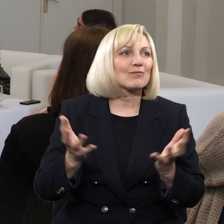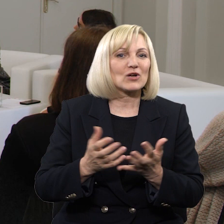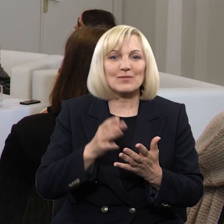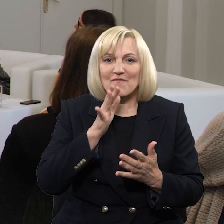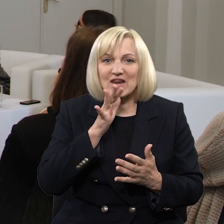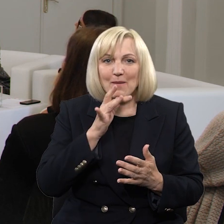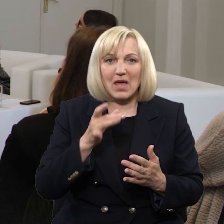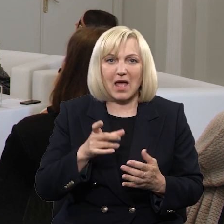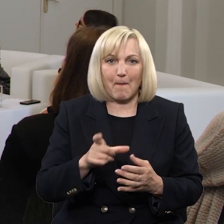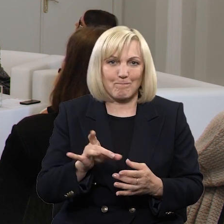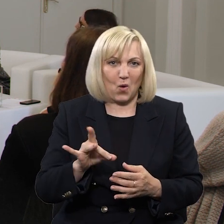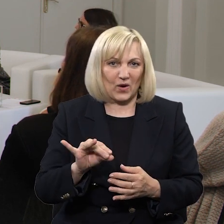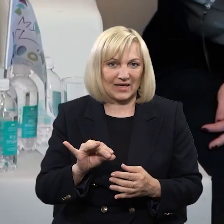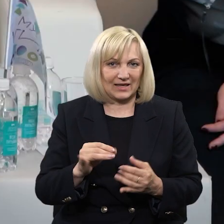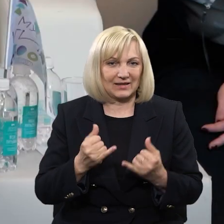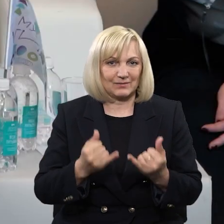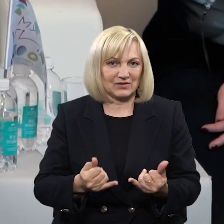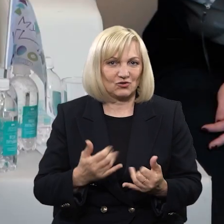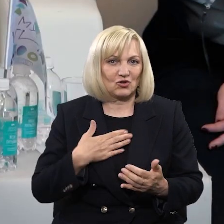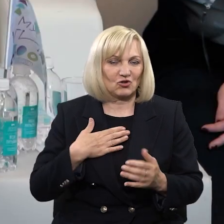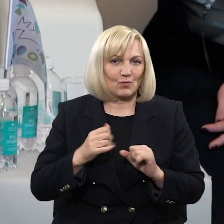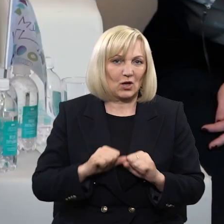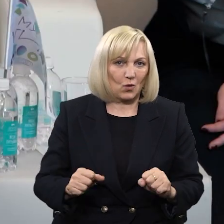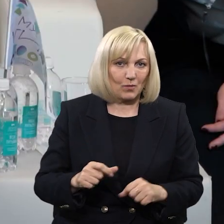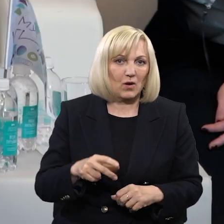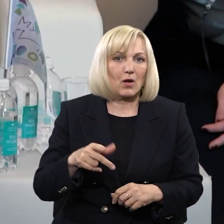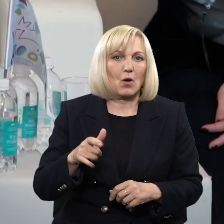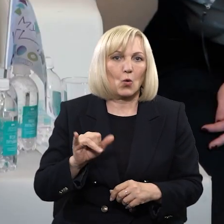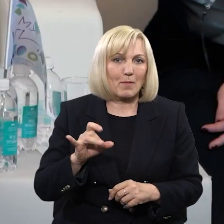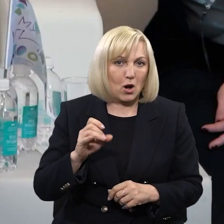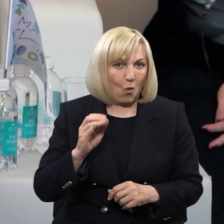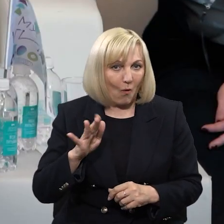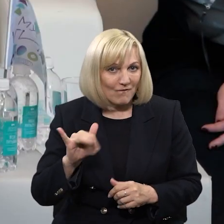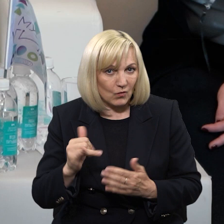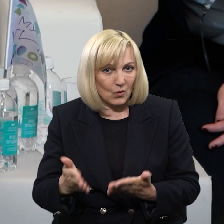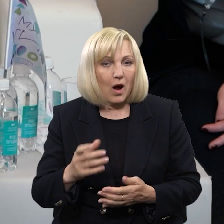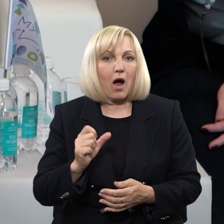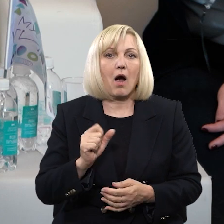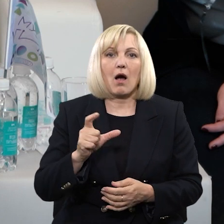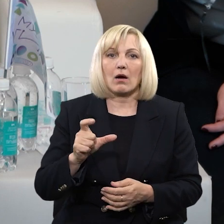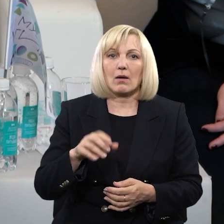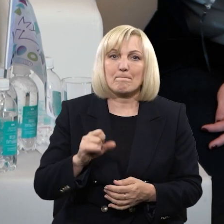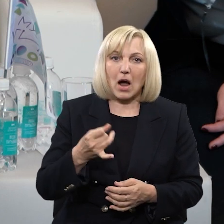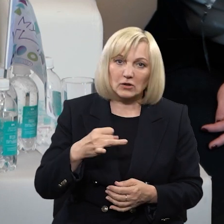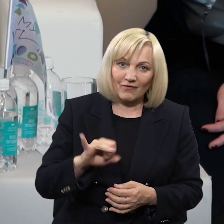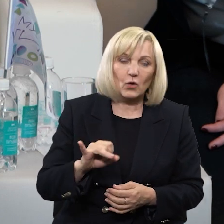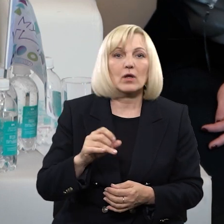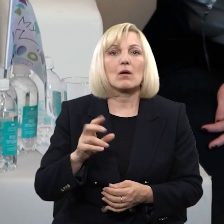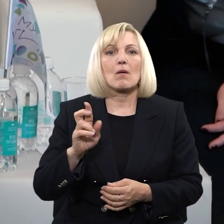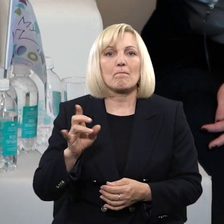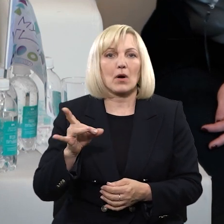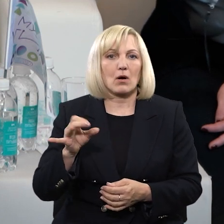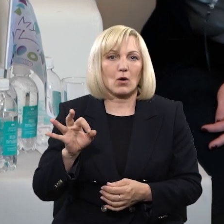атмосферу времени эпохи спектакля посвящены нашим героям Николаю Ахматовой Иосифа